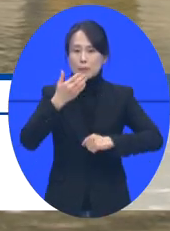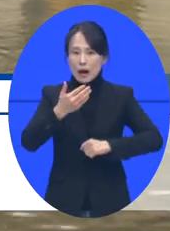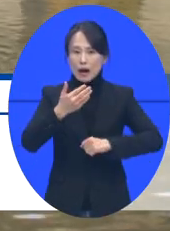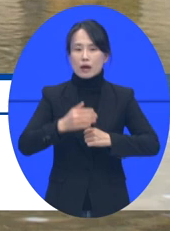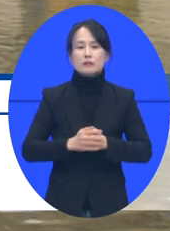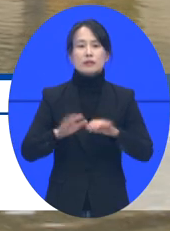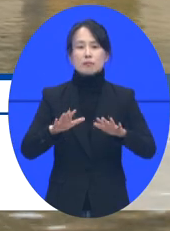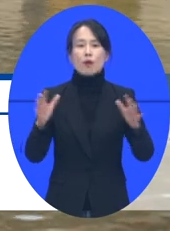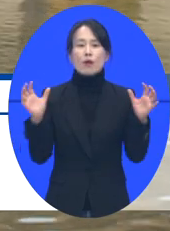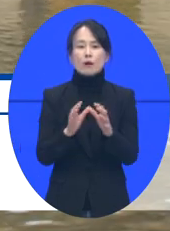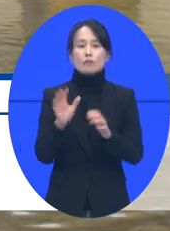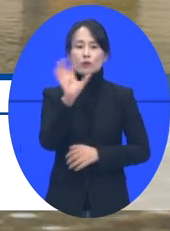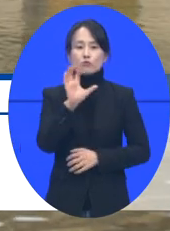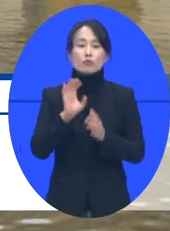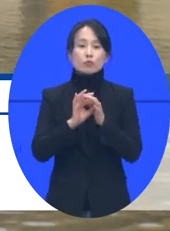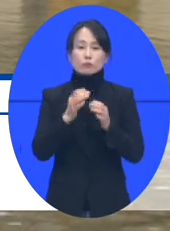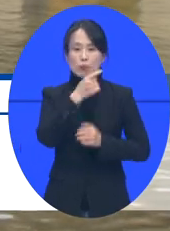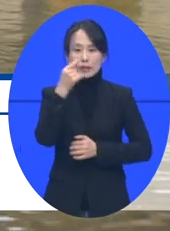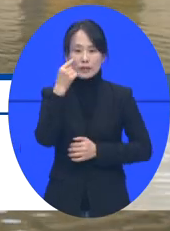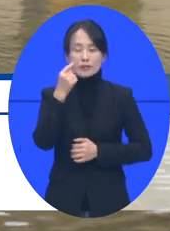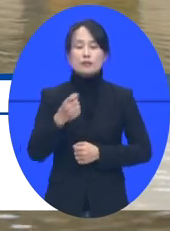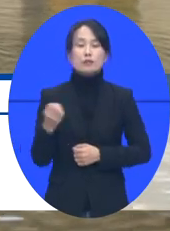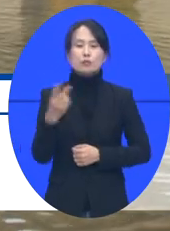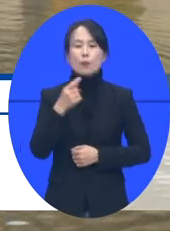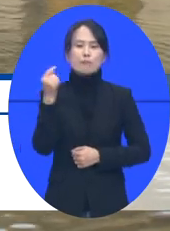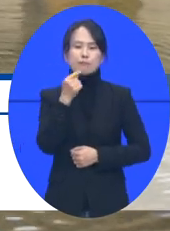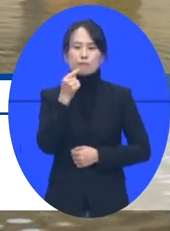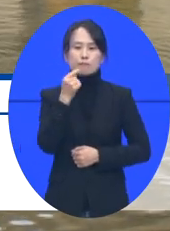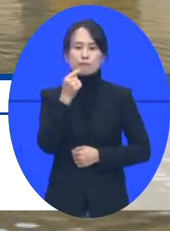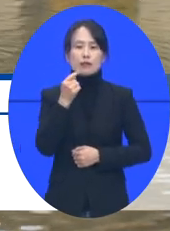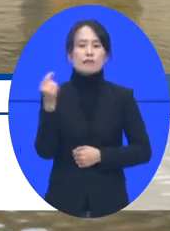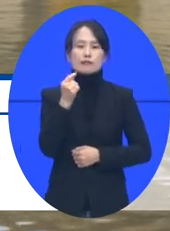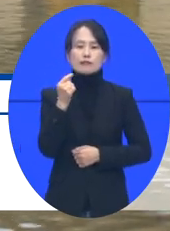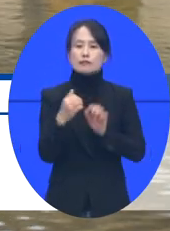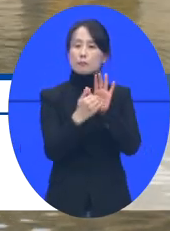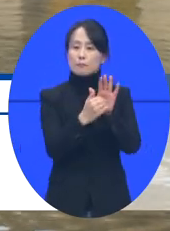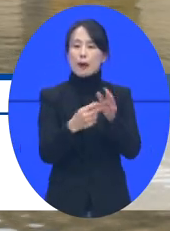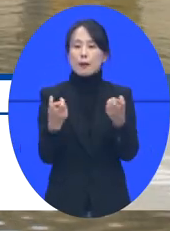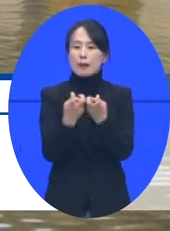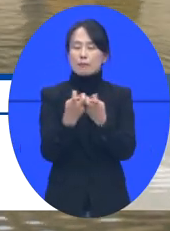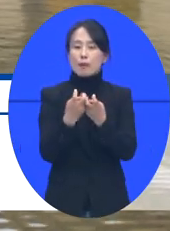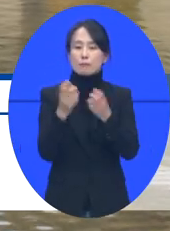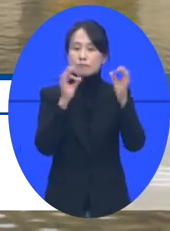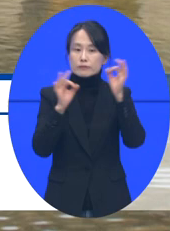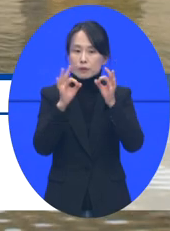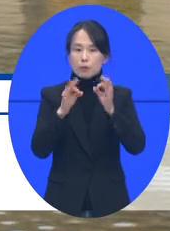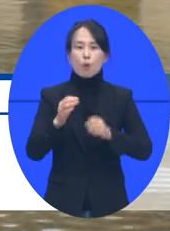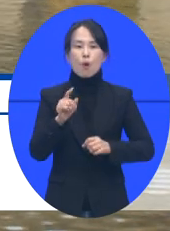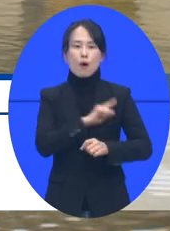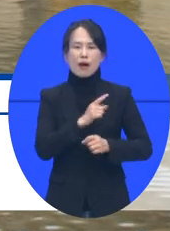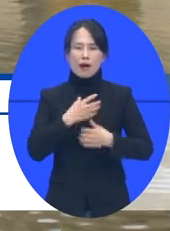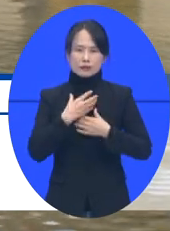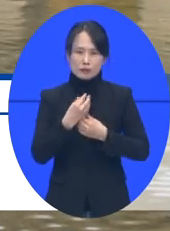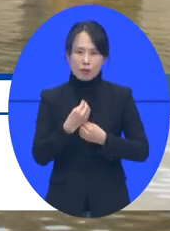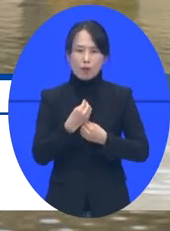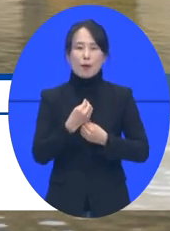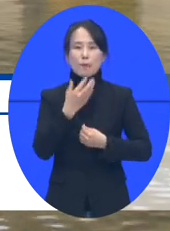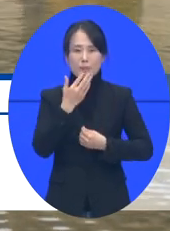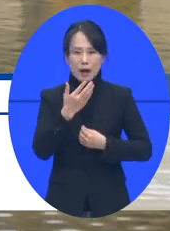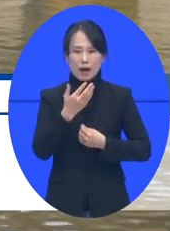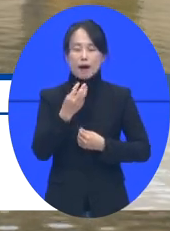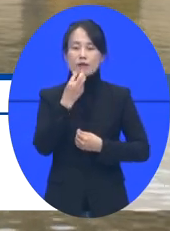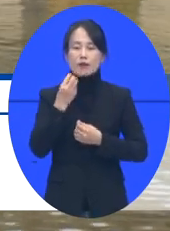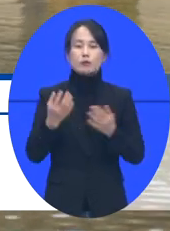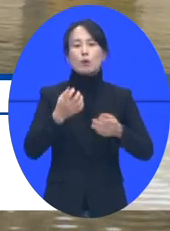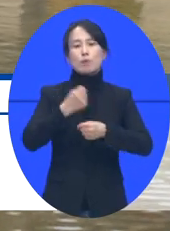이번 합동훈련을 통해 확인하고 심하고 빈틈없는 대방을 색 심 수